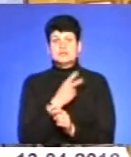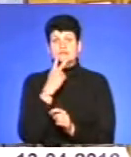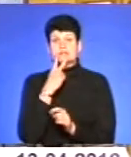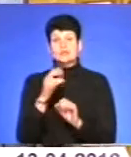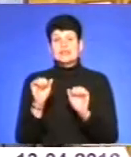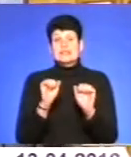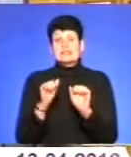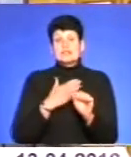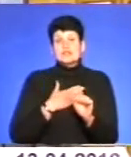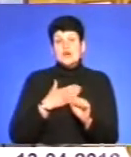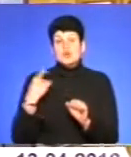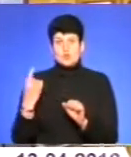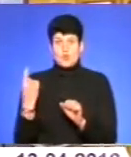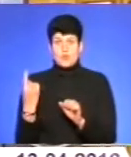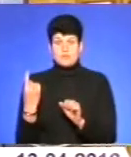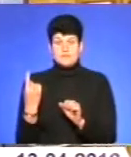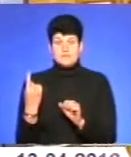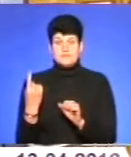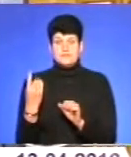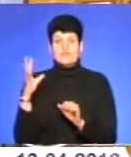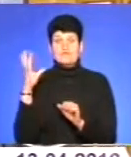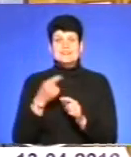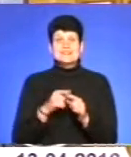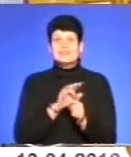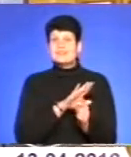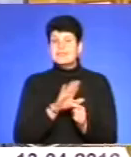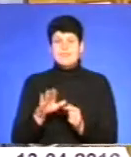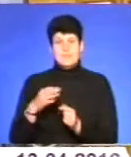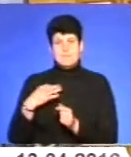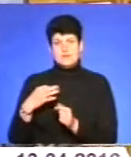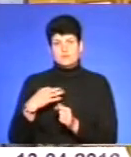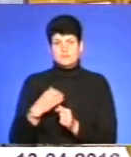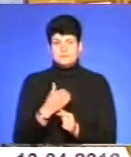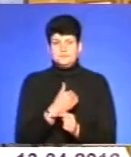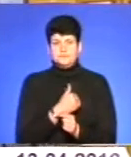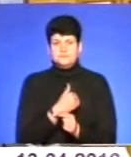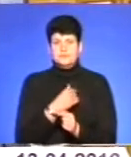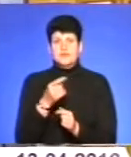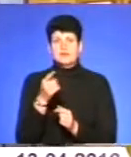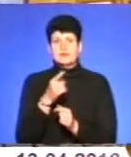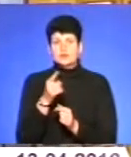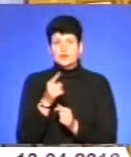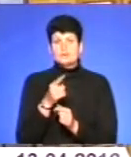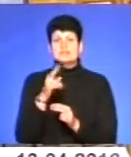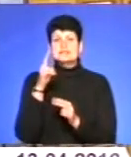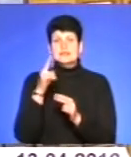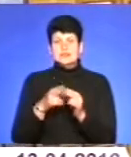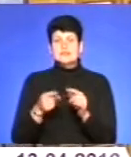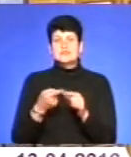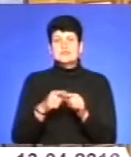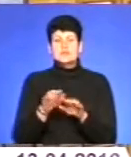керівництво нашої області, і ось ці всі небайдужі, які би вважали за потрібне, щоб Тернопіль все ж таки завершив цей